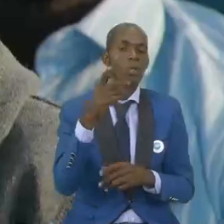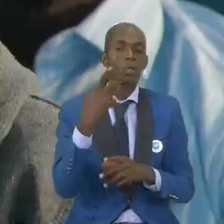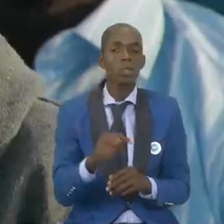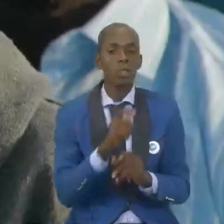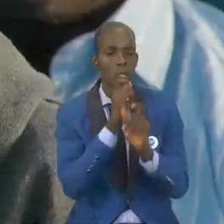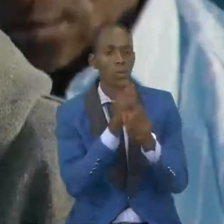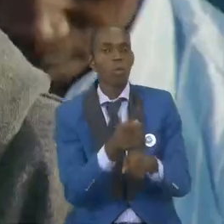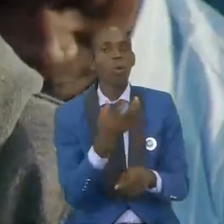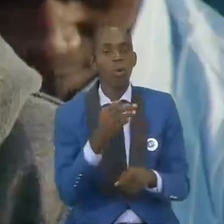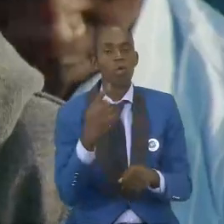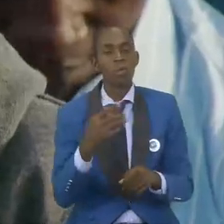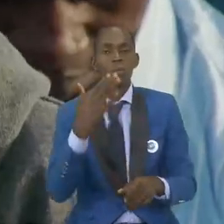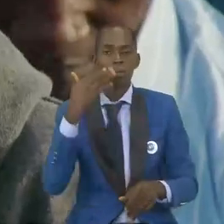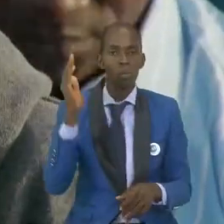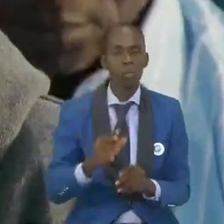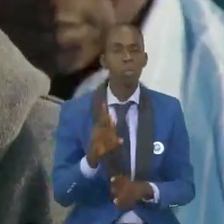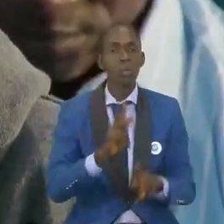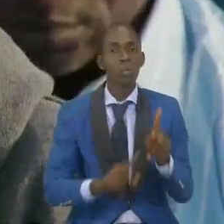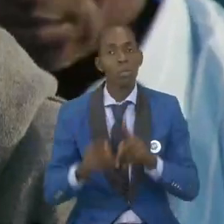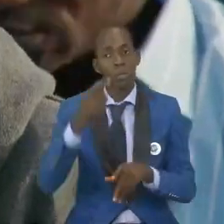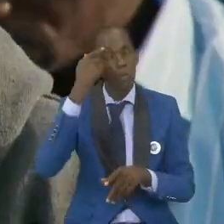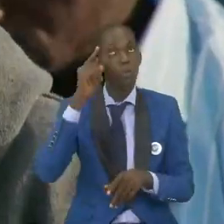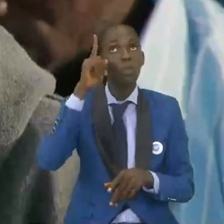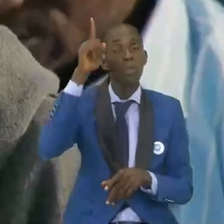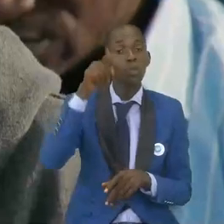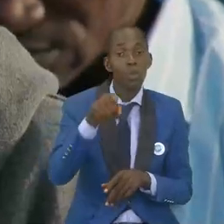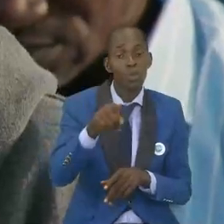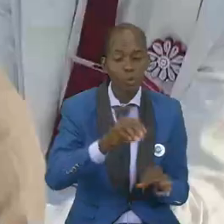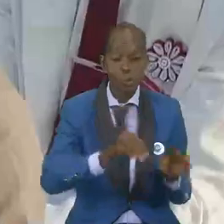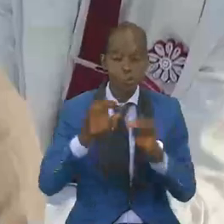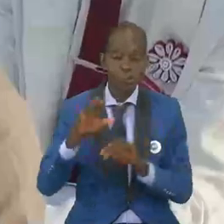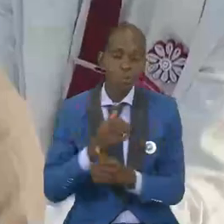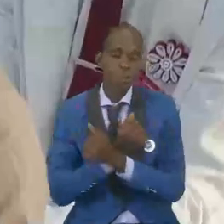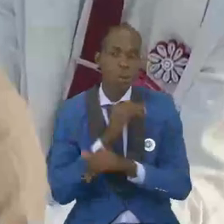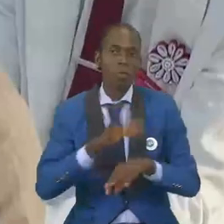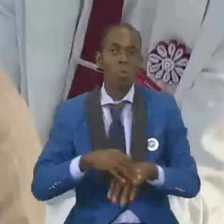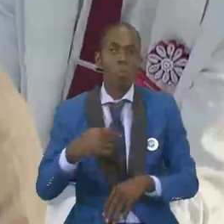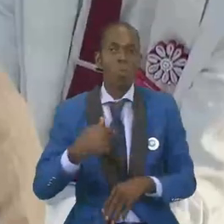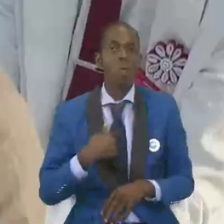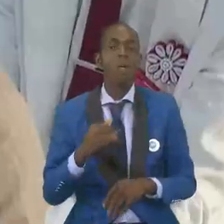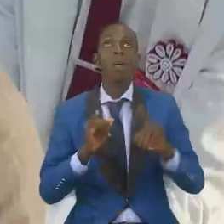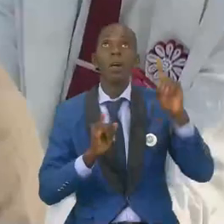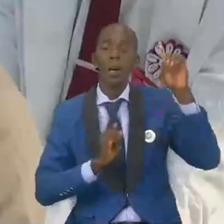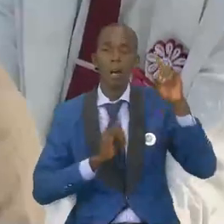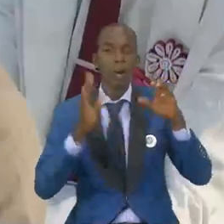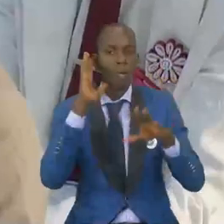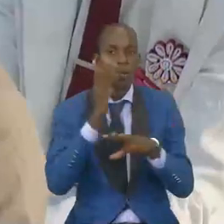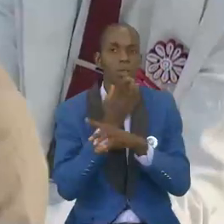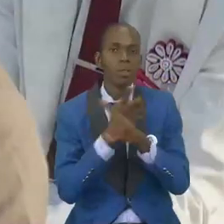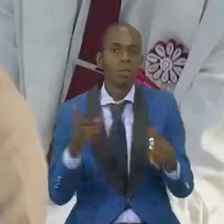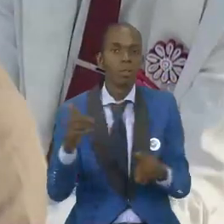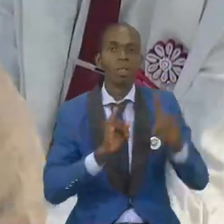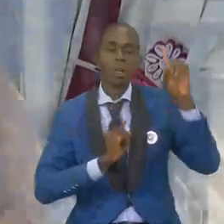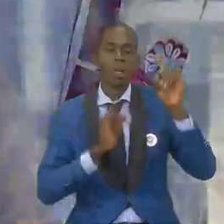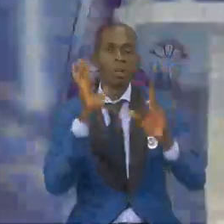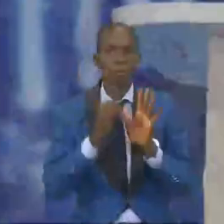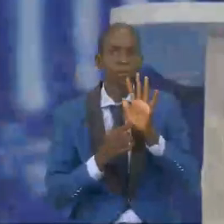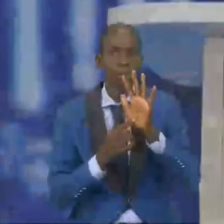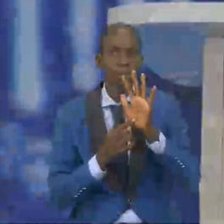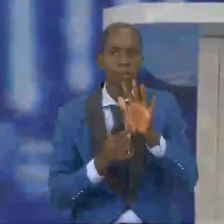yeux, tu regardais seulement, tu verras la rétribution des méchants. Parce que tu places ton amour sur